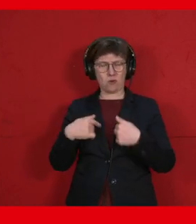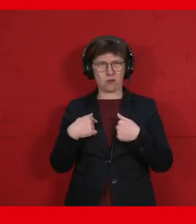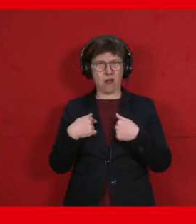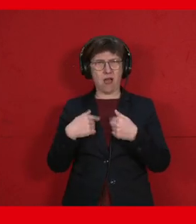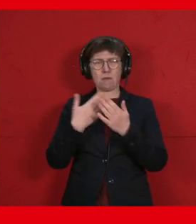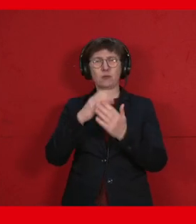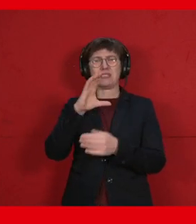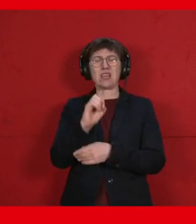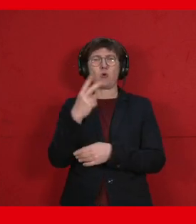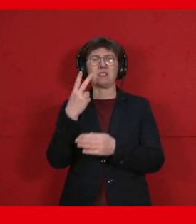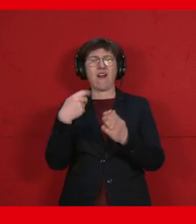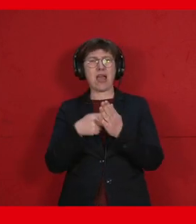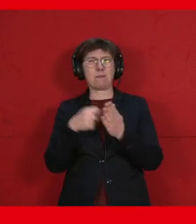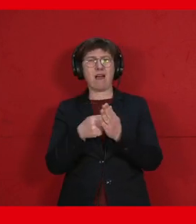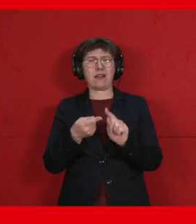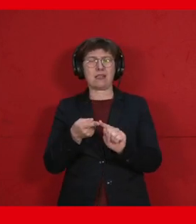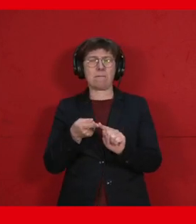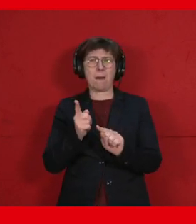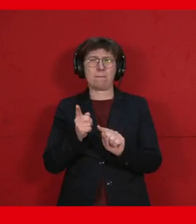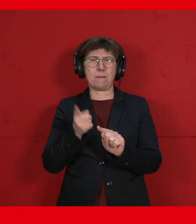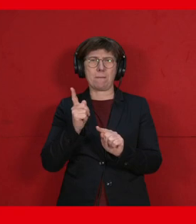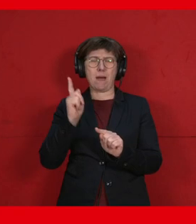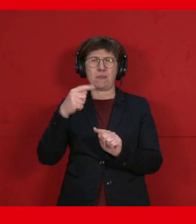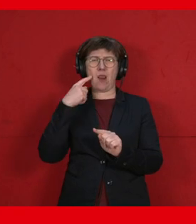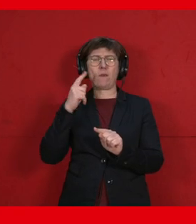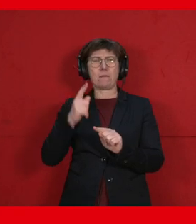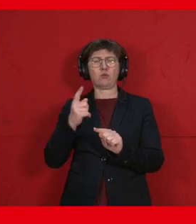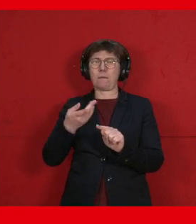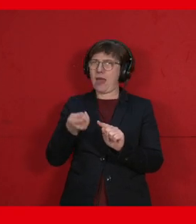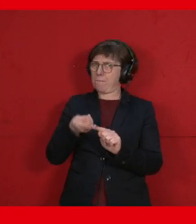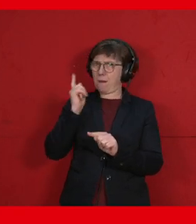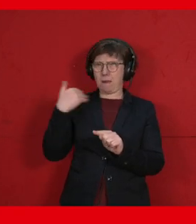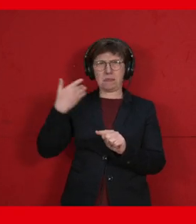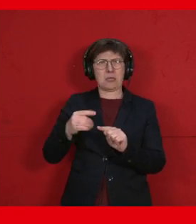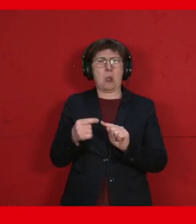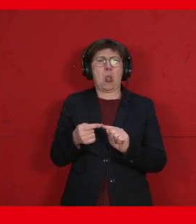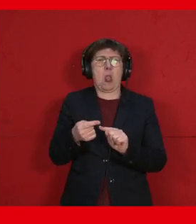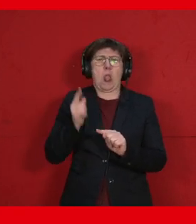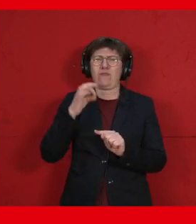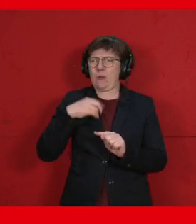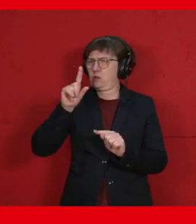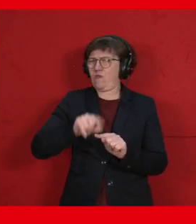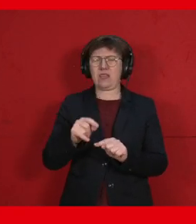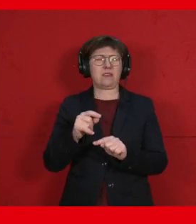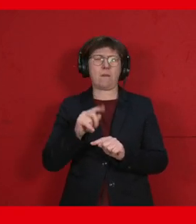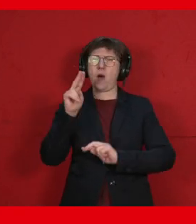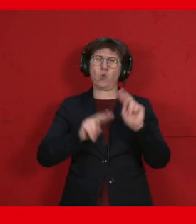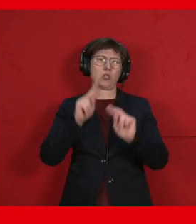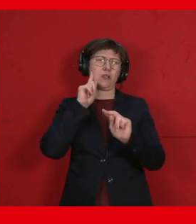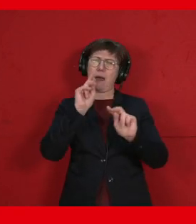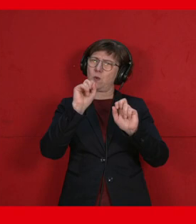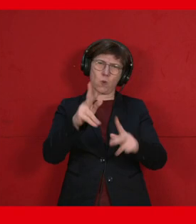wenn die CO2-Preise Stück für Stück steigen, ich würde denken, die sollten eigentlich ambitionierter steigen, als wir das aktuell vorsehen, aber da kann man ja unterschiedlicher Meinung